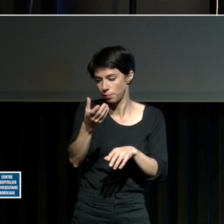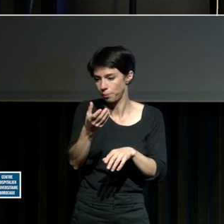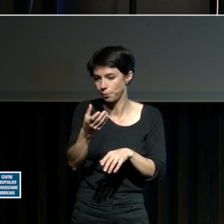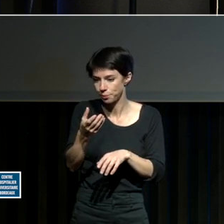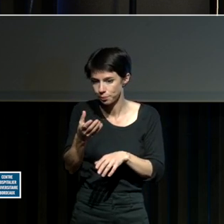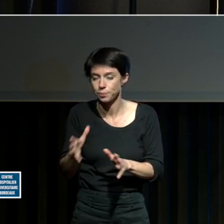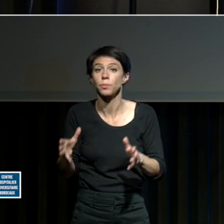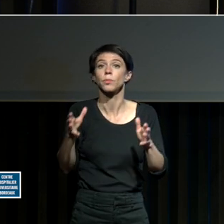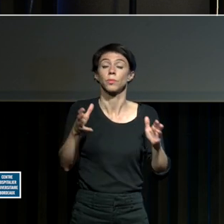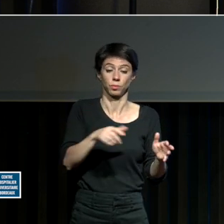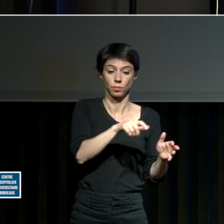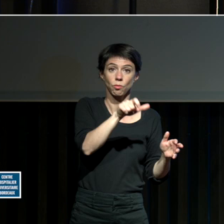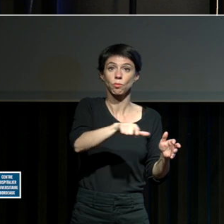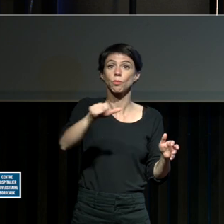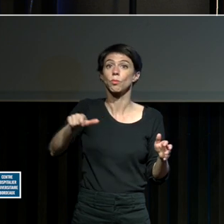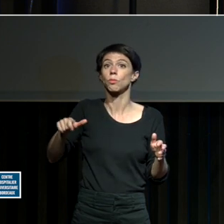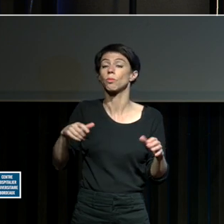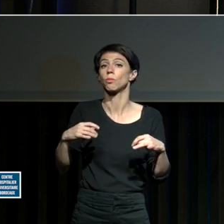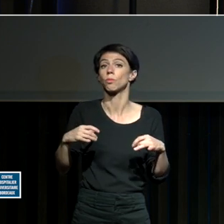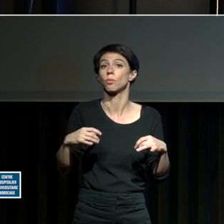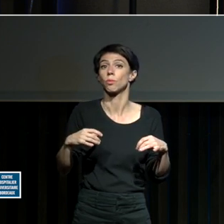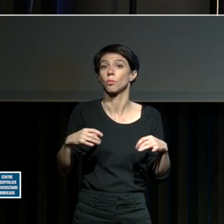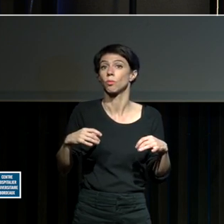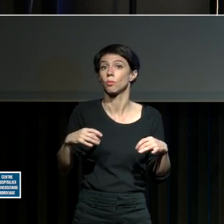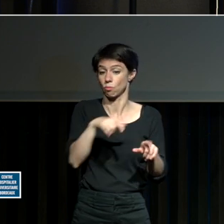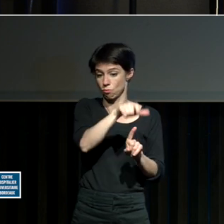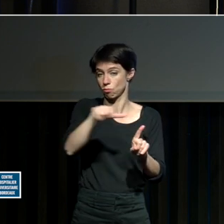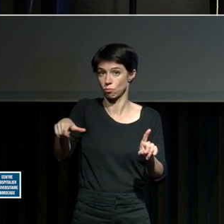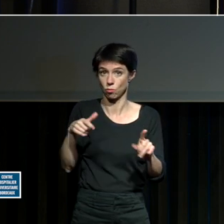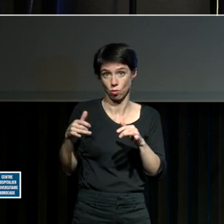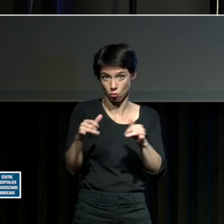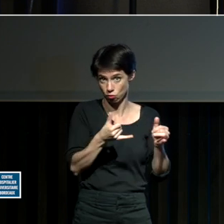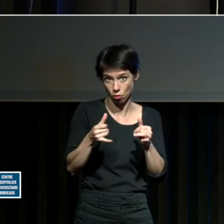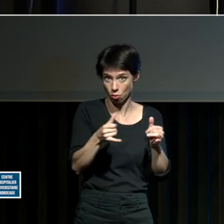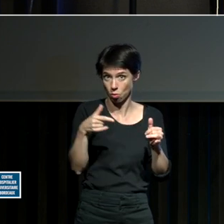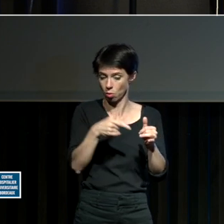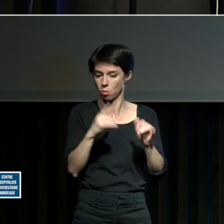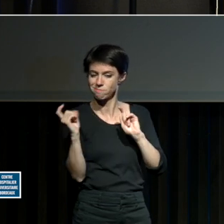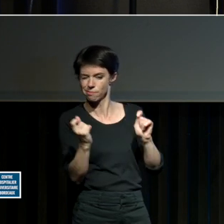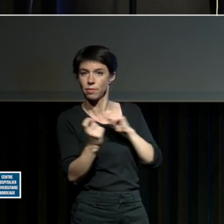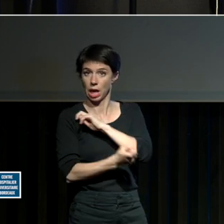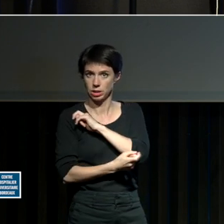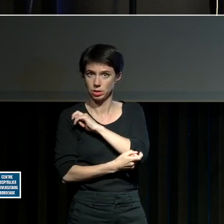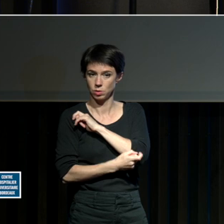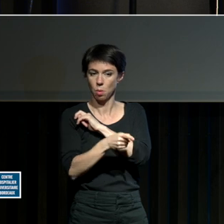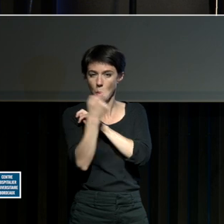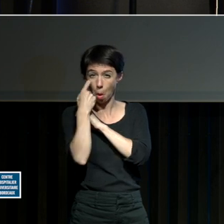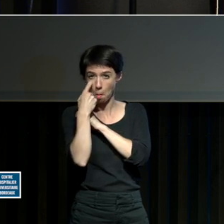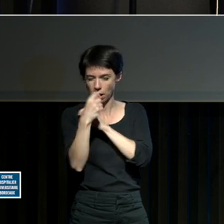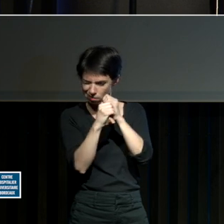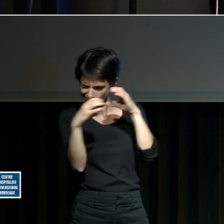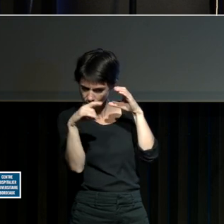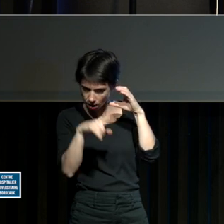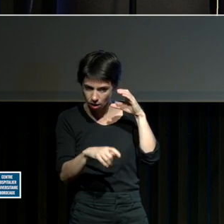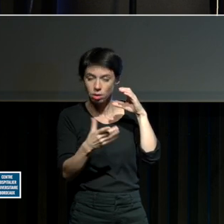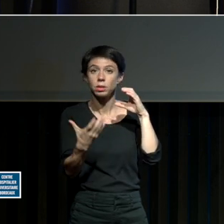joueurs problématiques de jeux vidéo sur le plan neurobiologique un certain nombre de perturbations